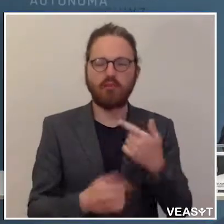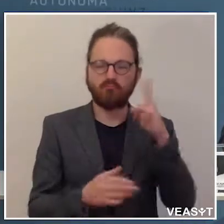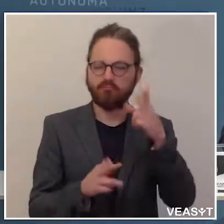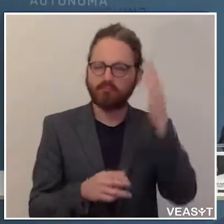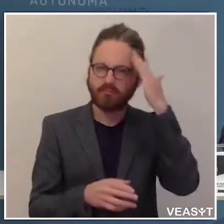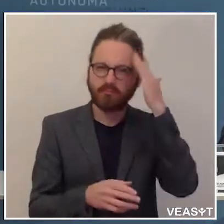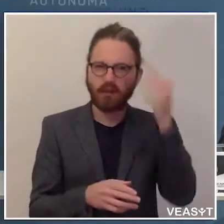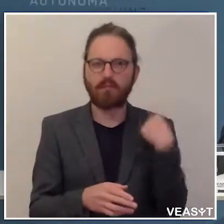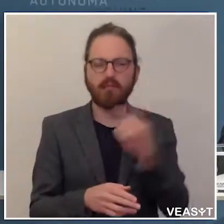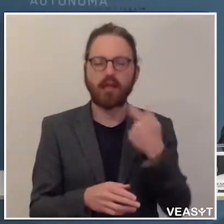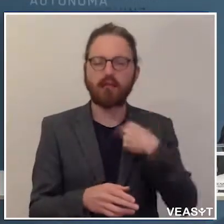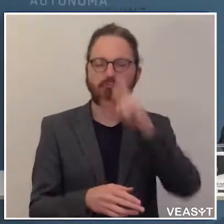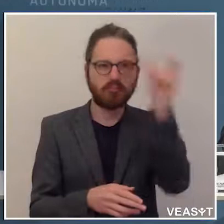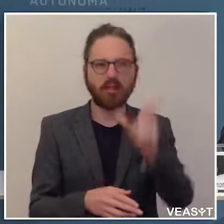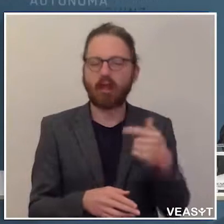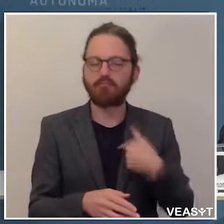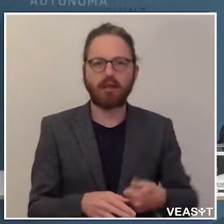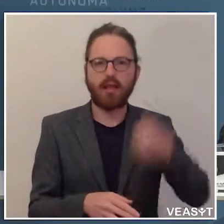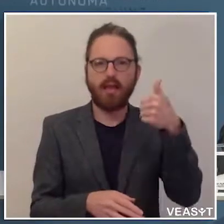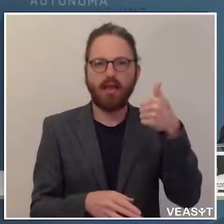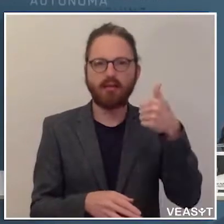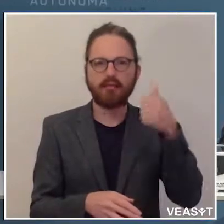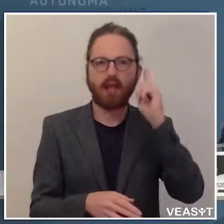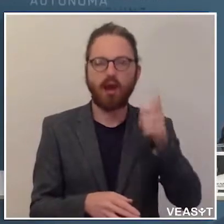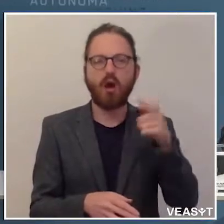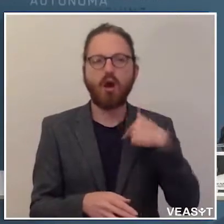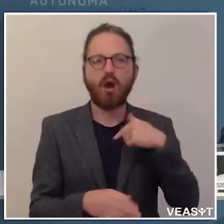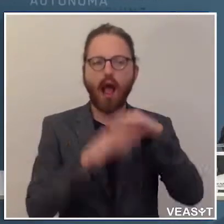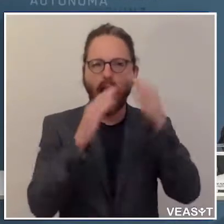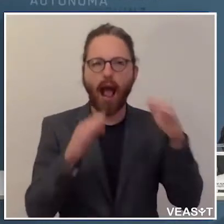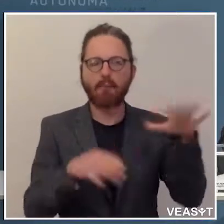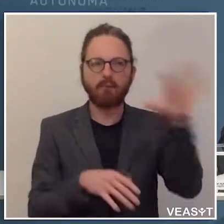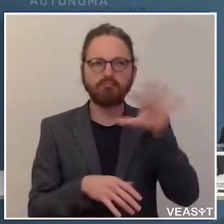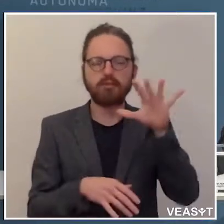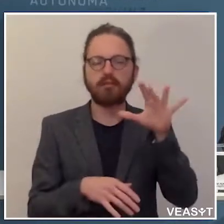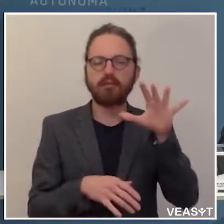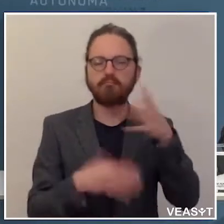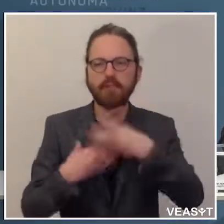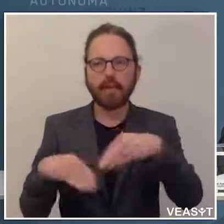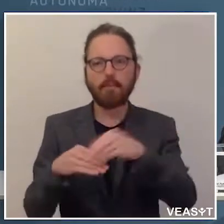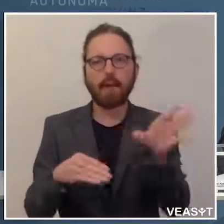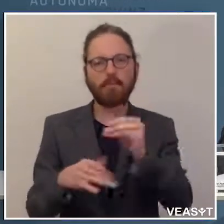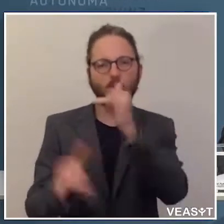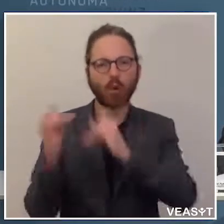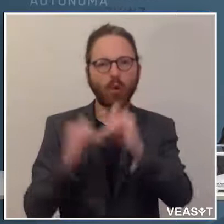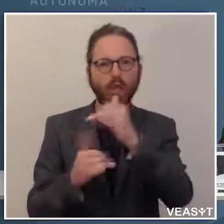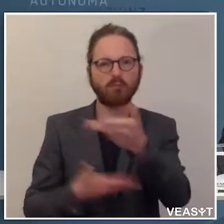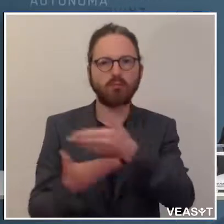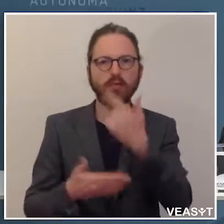in italia ne vanno fieri di maicon 10 ma mai vinto